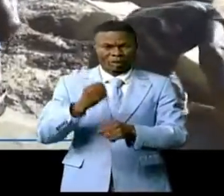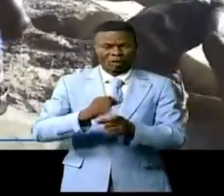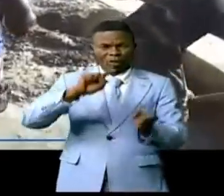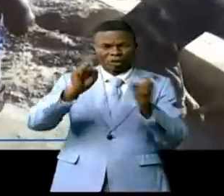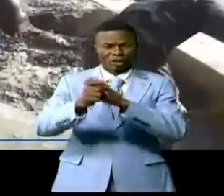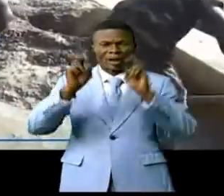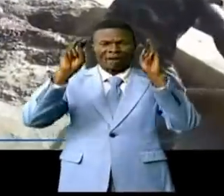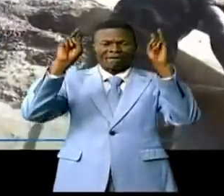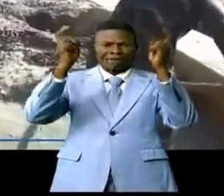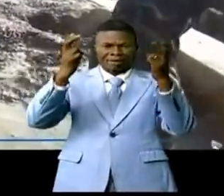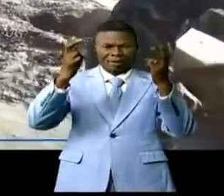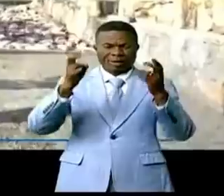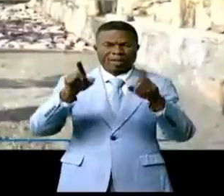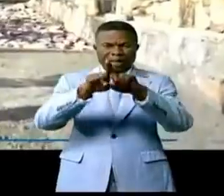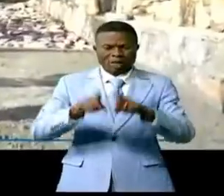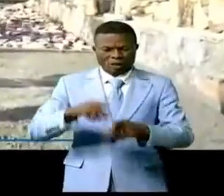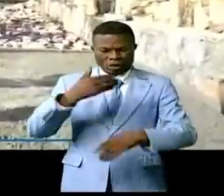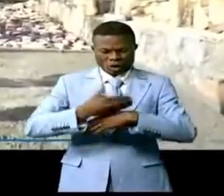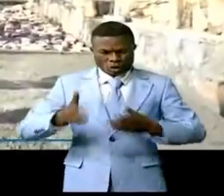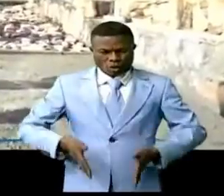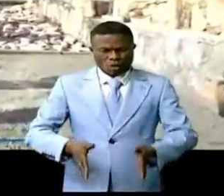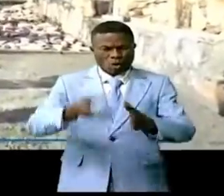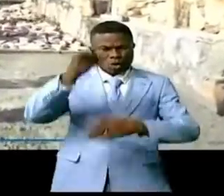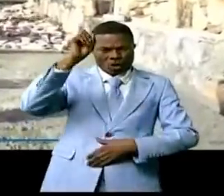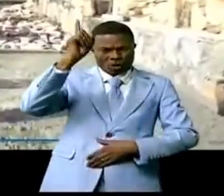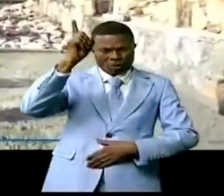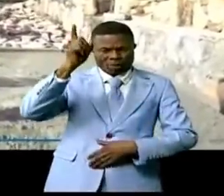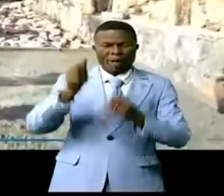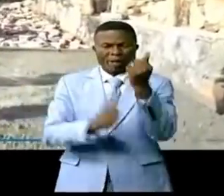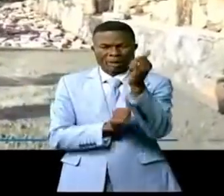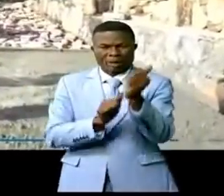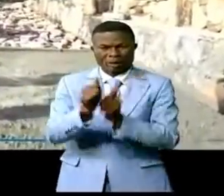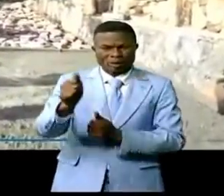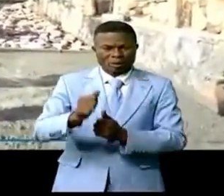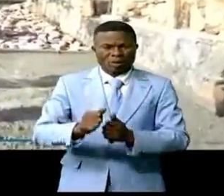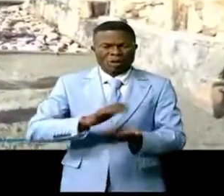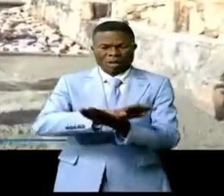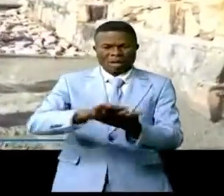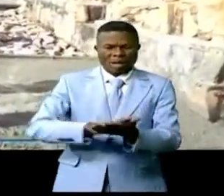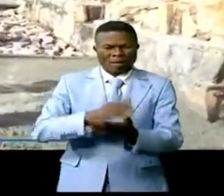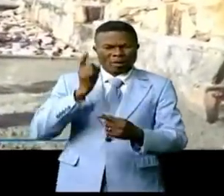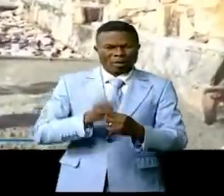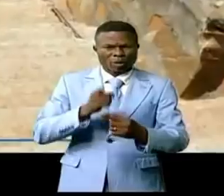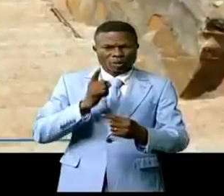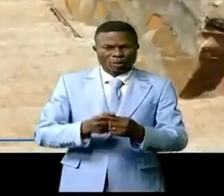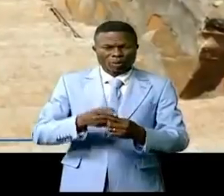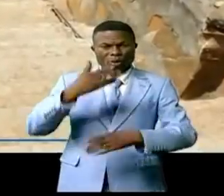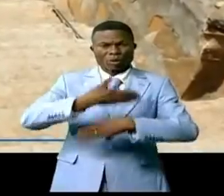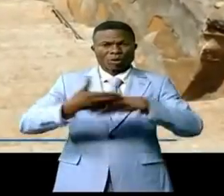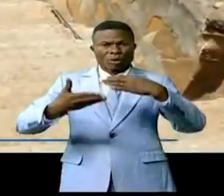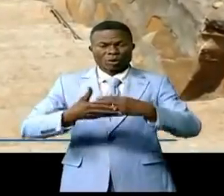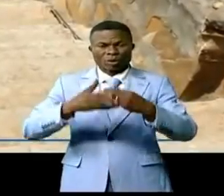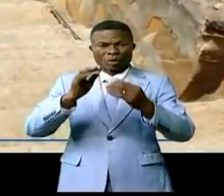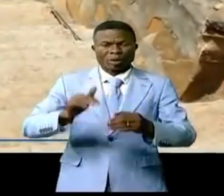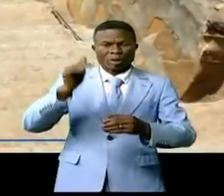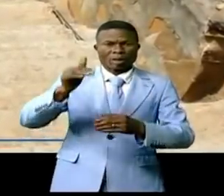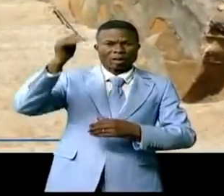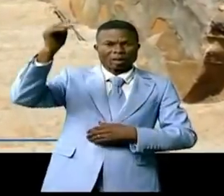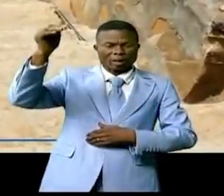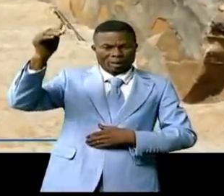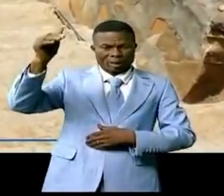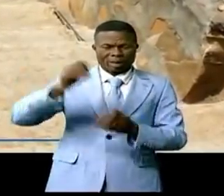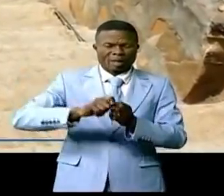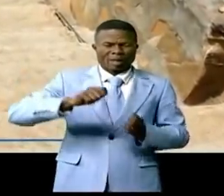modernisation et de réhabilitation de sa principale route d'accès, d'un bétonnage armé et la construction des escaliers de près de 1000 mètres de